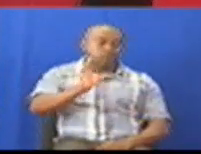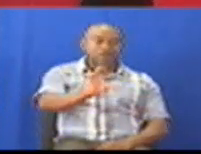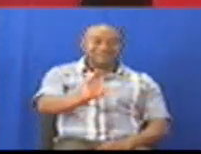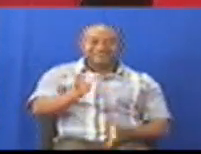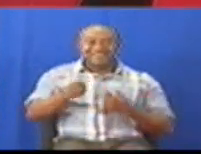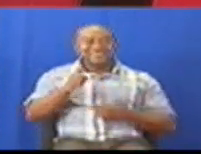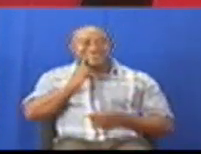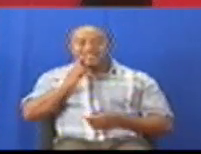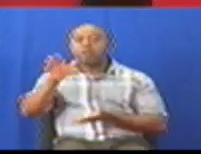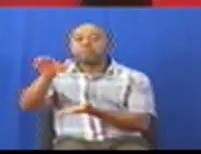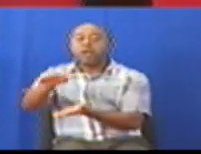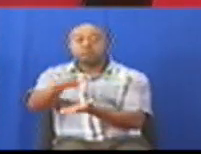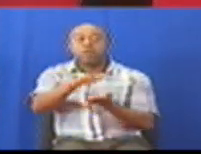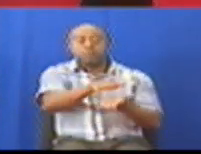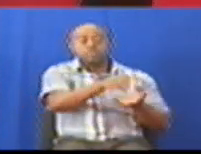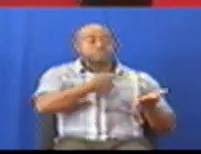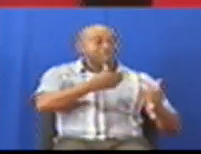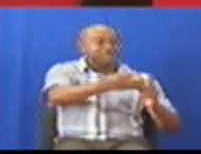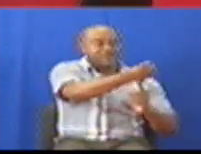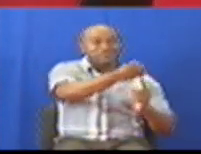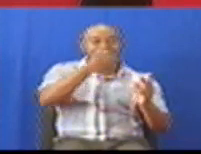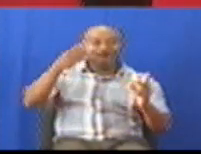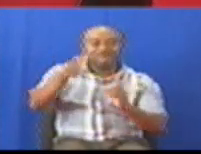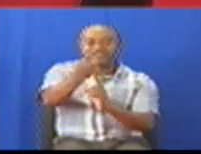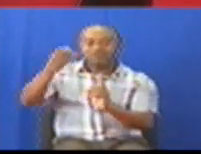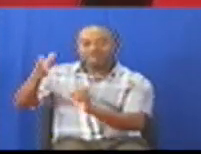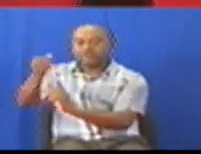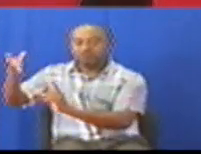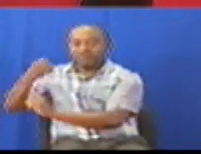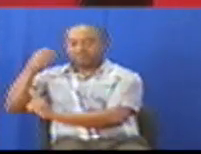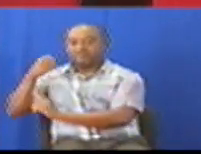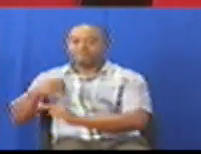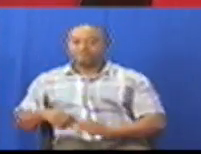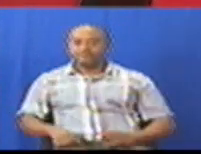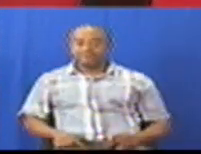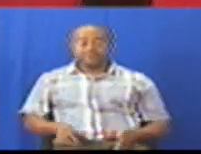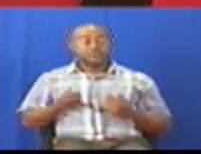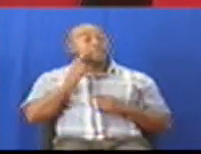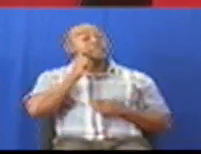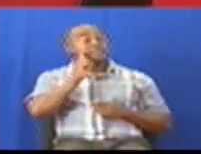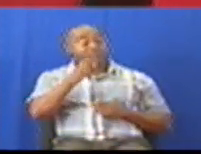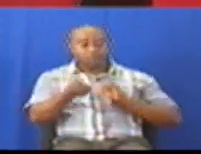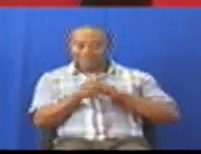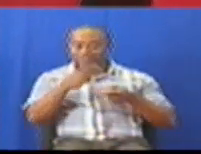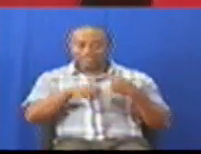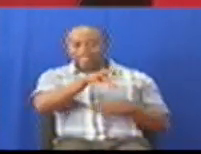kufanikiwa. Naomba baada ya hayo mheshimiwa, naomba, kuna matatizo yafuatayo jimboni kwangu.